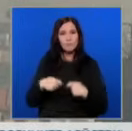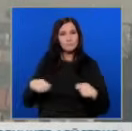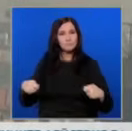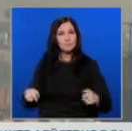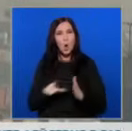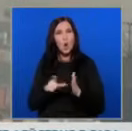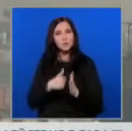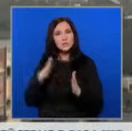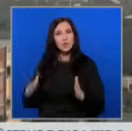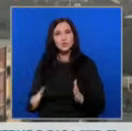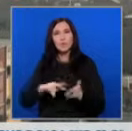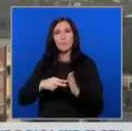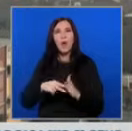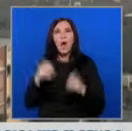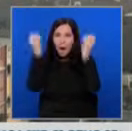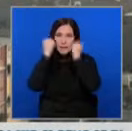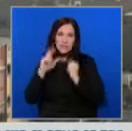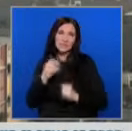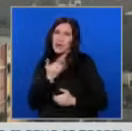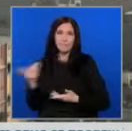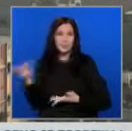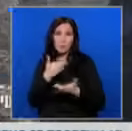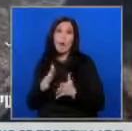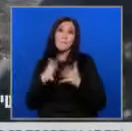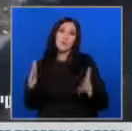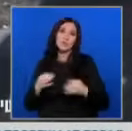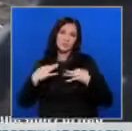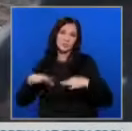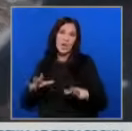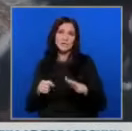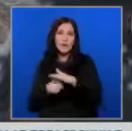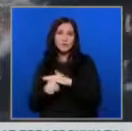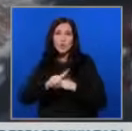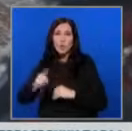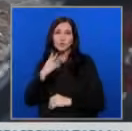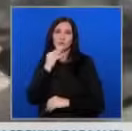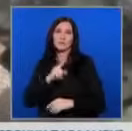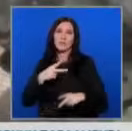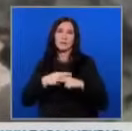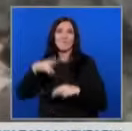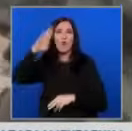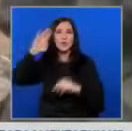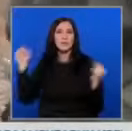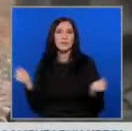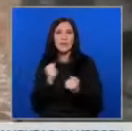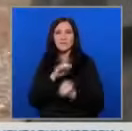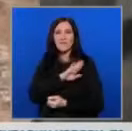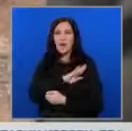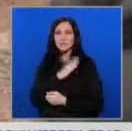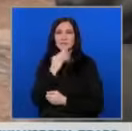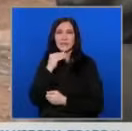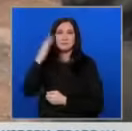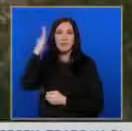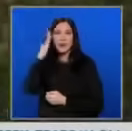план. Хамас заяви, че няма да преговаря повече за освобождаване на заложници, докато Израел не прекрати военните действия в Газа.